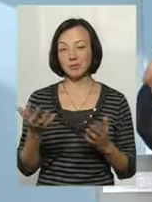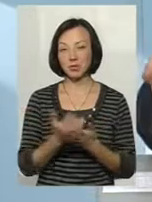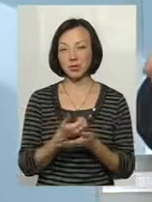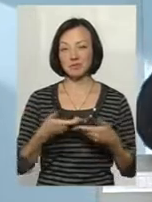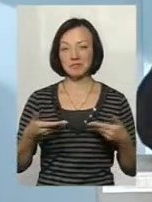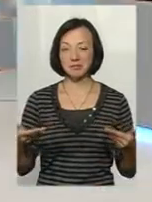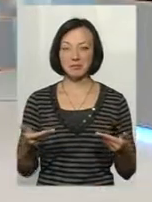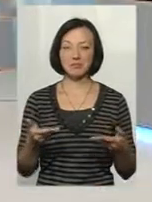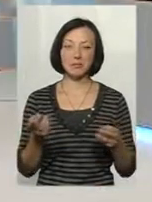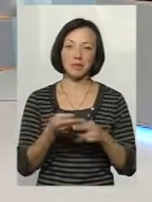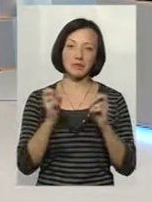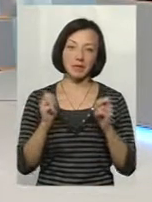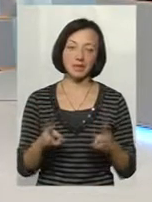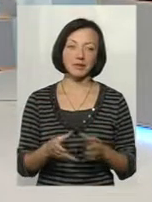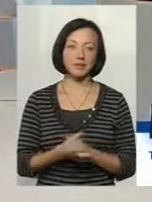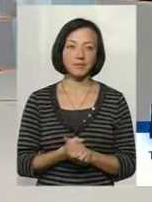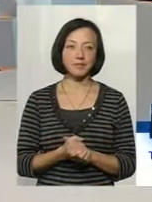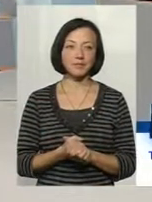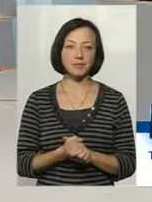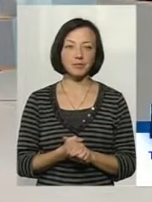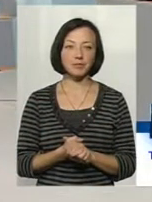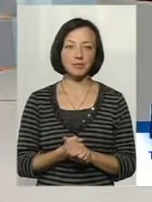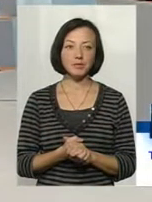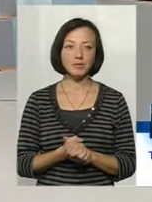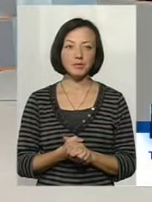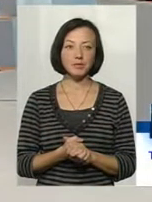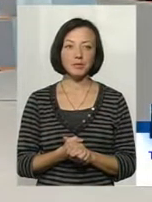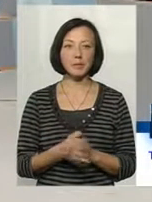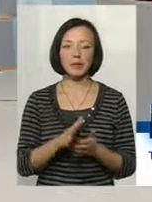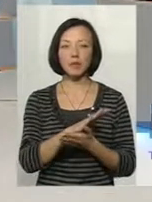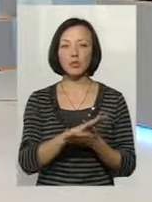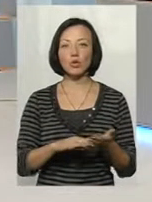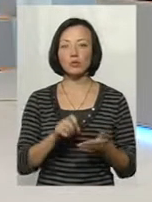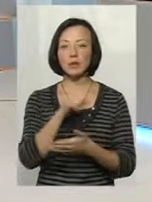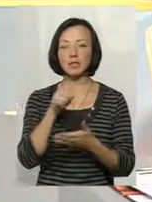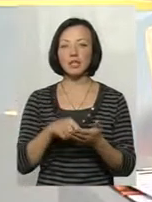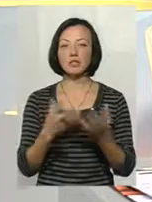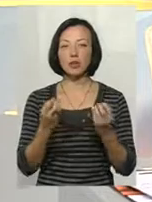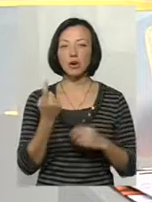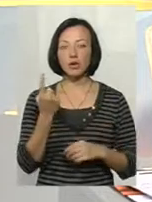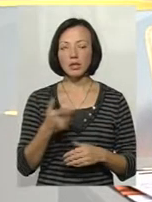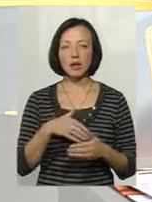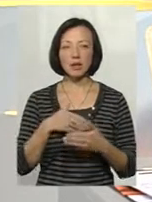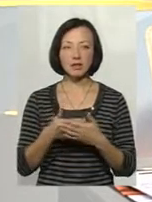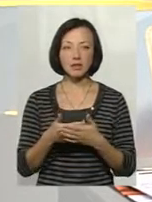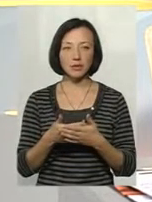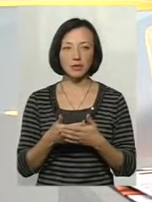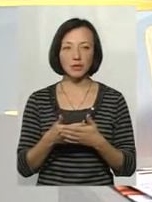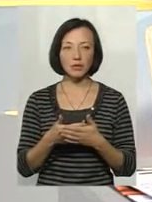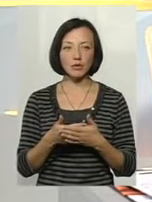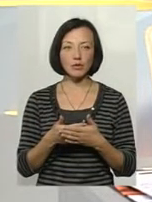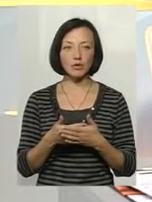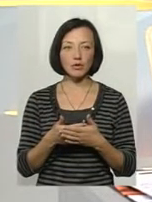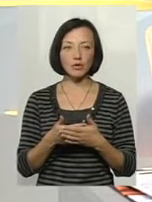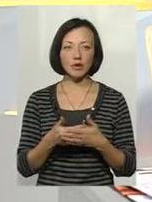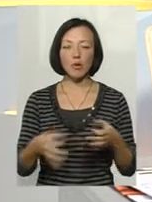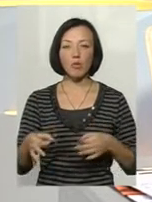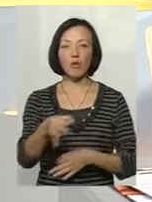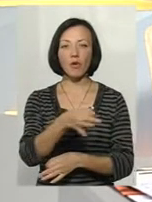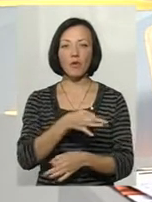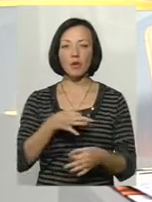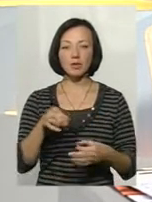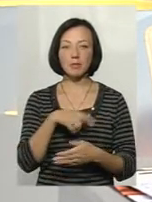в безпеці. І в продовження питань ще одне досить активно, яке